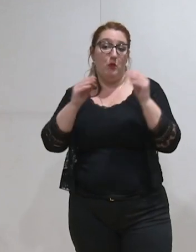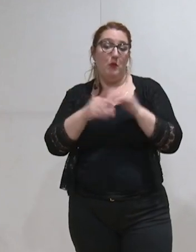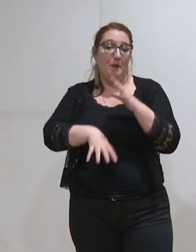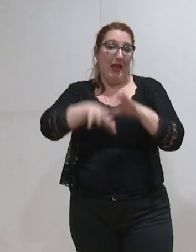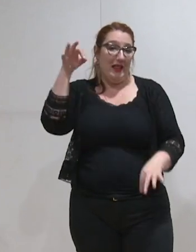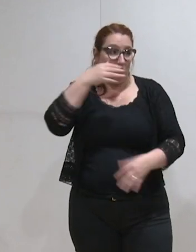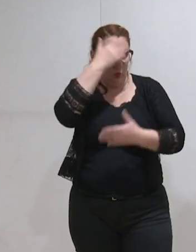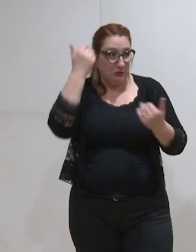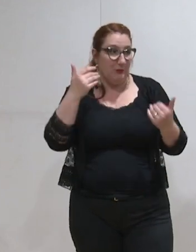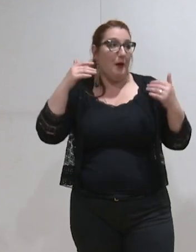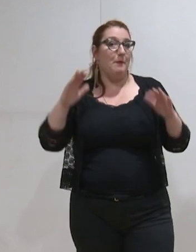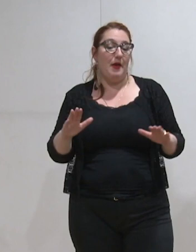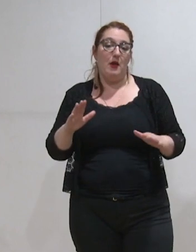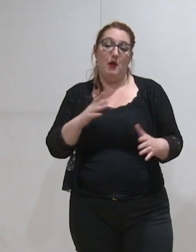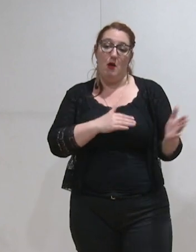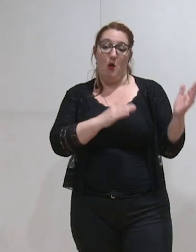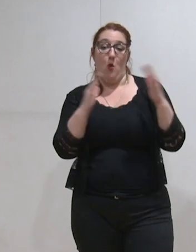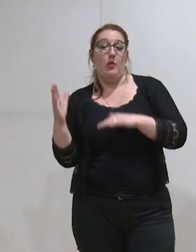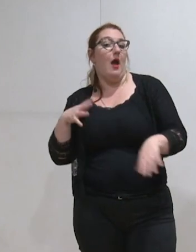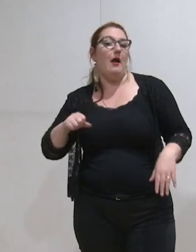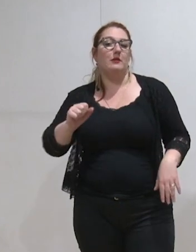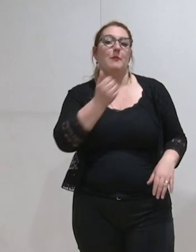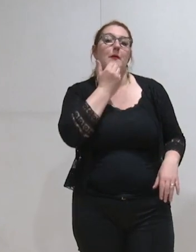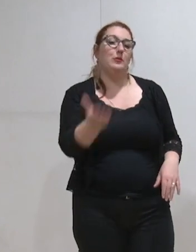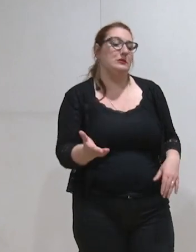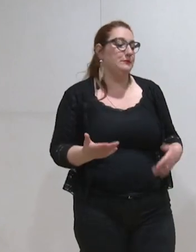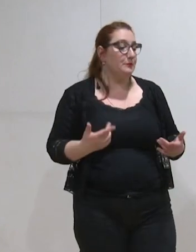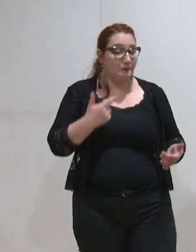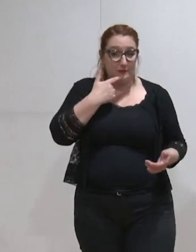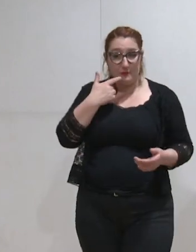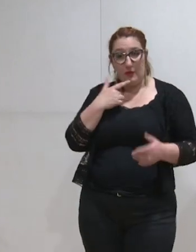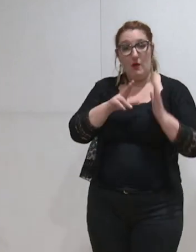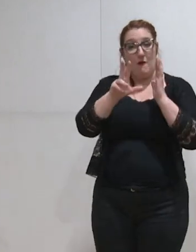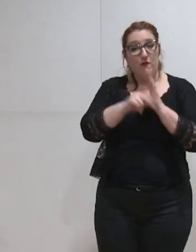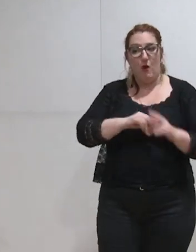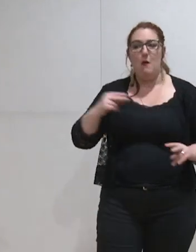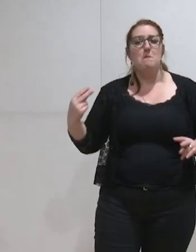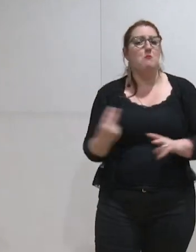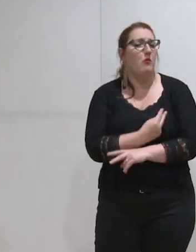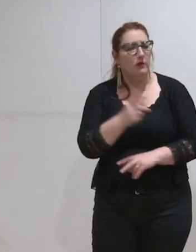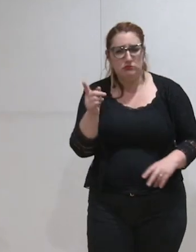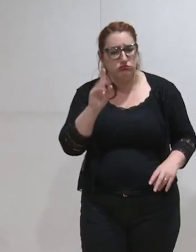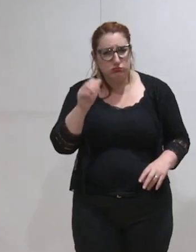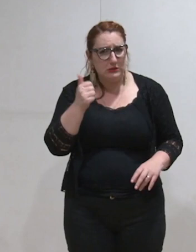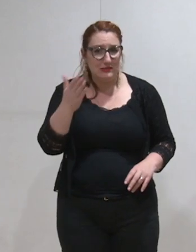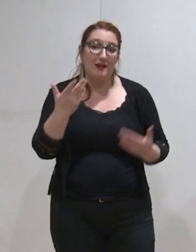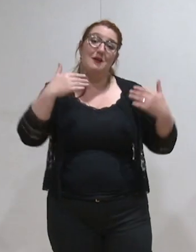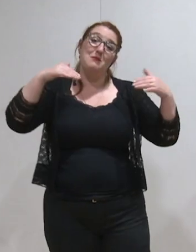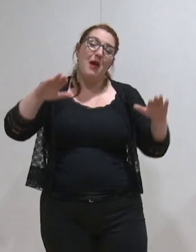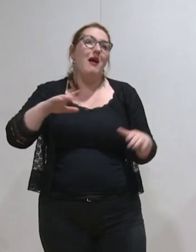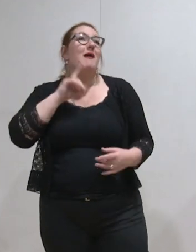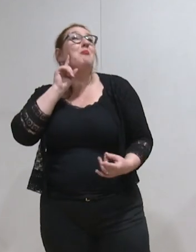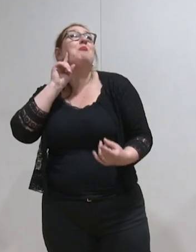pas mais en tout cas ce retard n'a pas pu être attrapé ça ne veut pas dire que la foire a été mauvaise mais par contre elle a été moins bonne que ce qui était